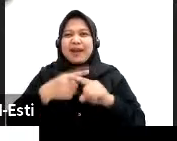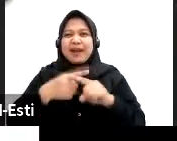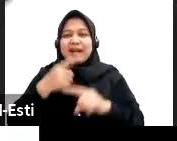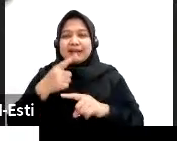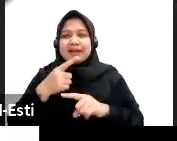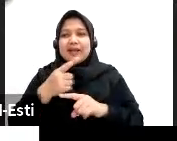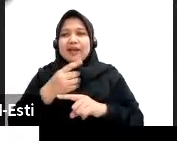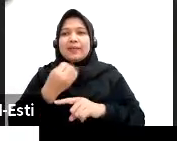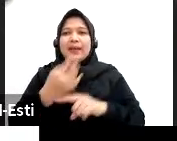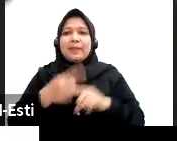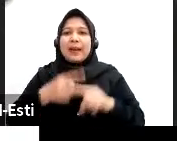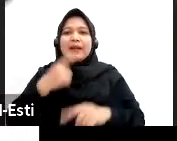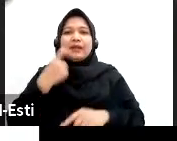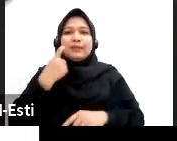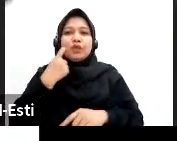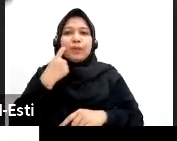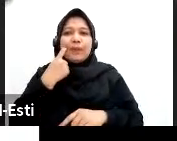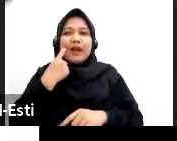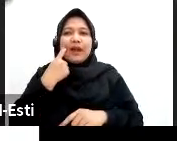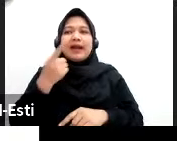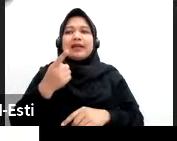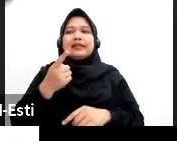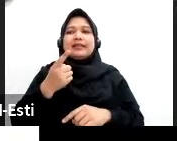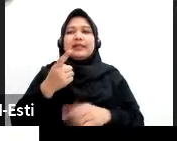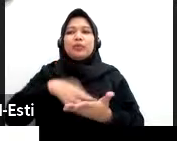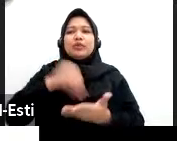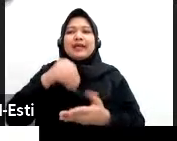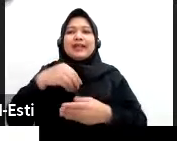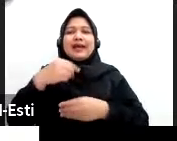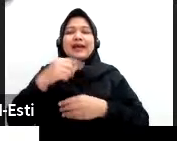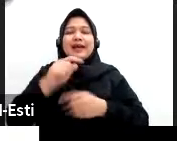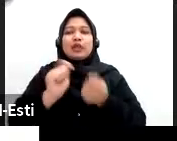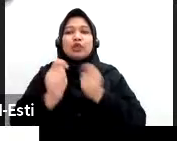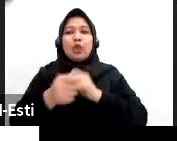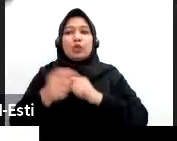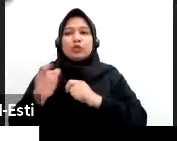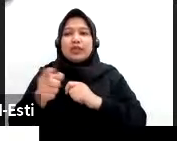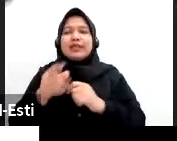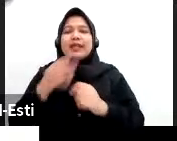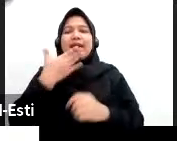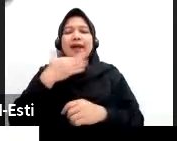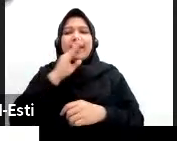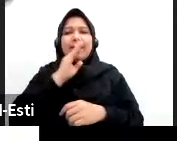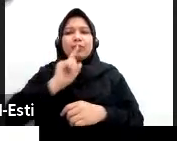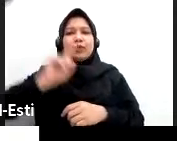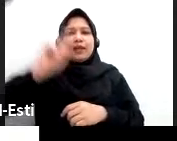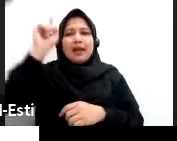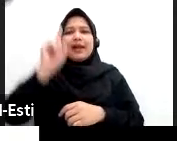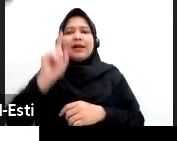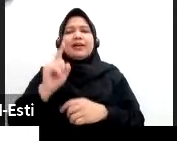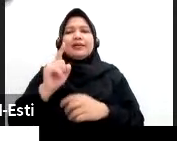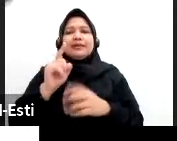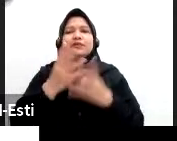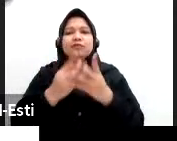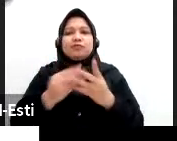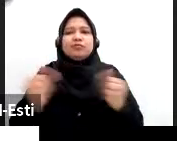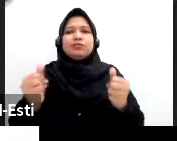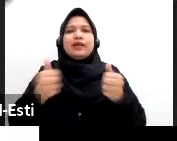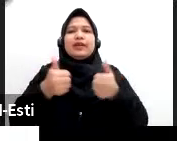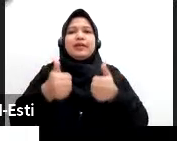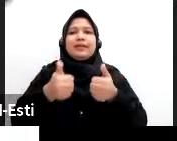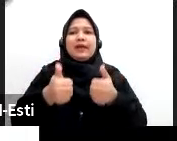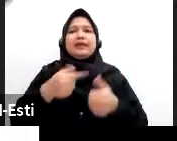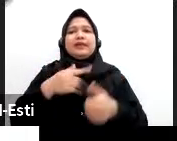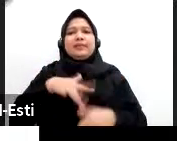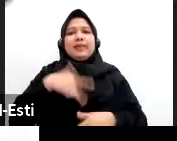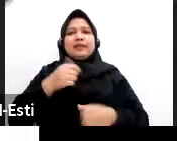namanya mencoba terkait Sutra solusi ini dan alhamdulillah ekonomi diselesaikan secara secara baik dan saya juga merasa